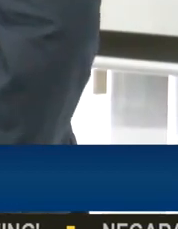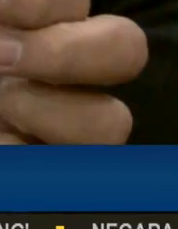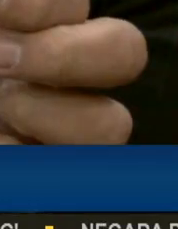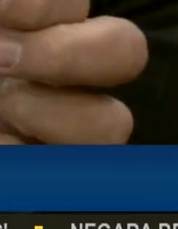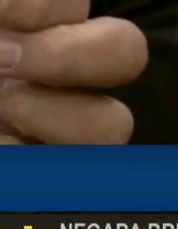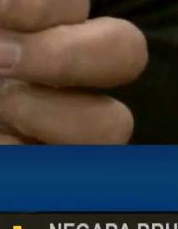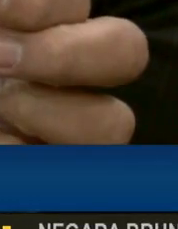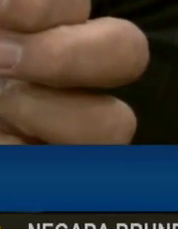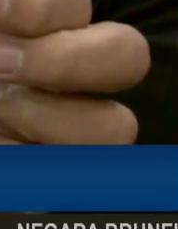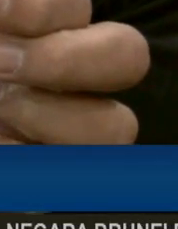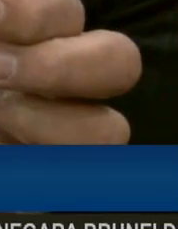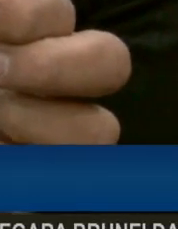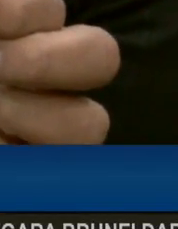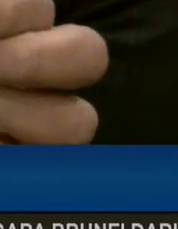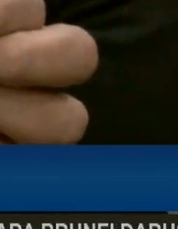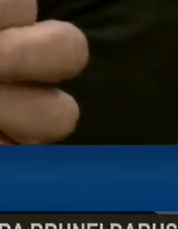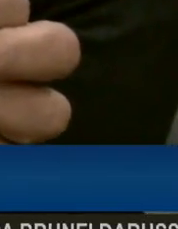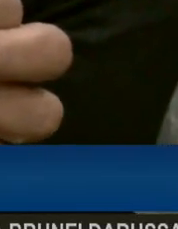present and